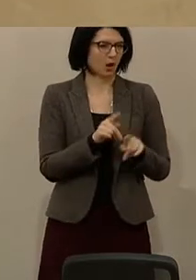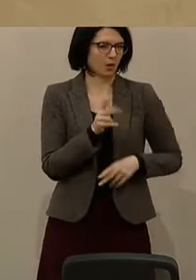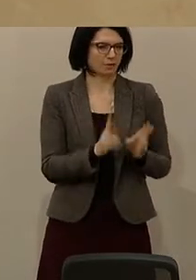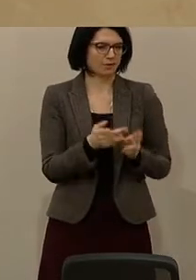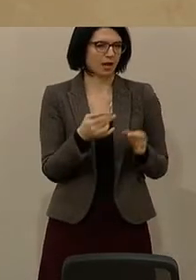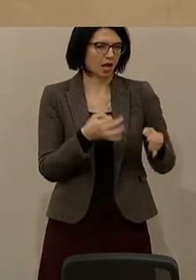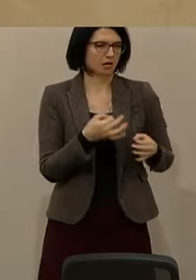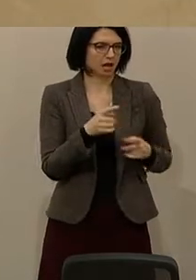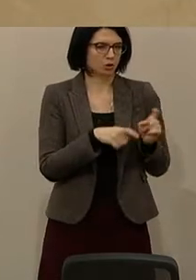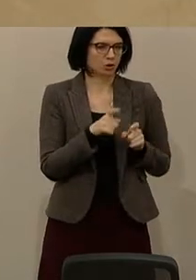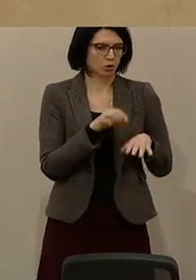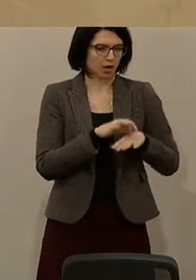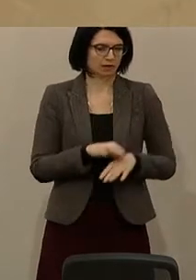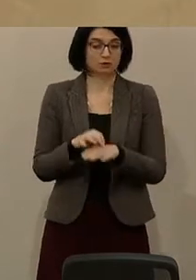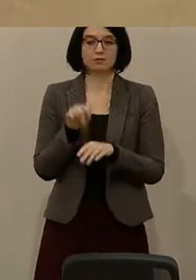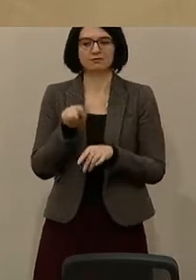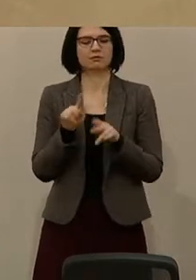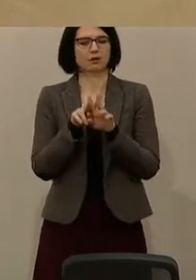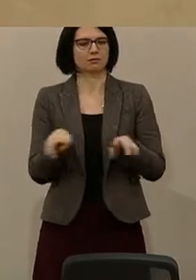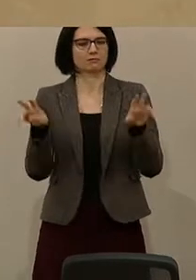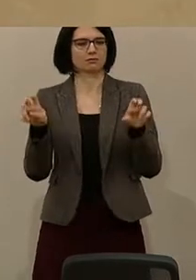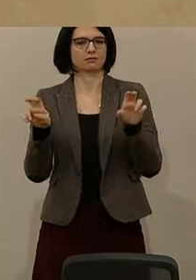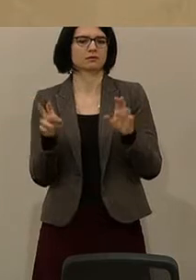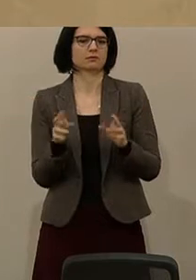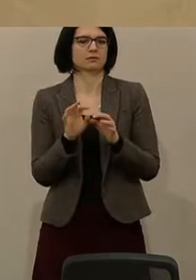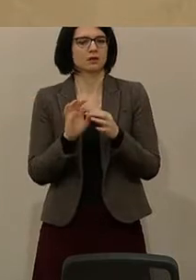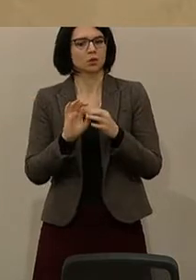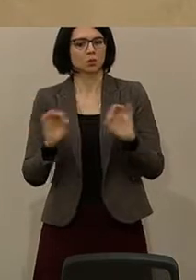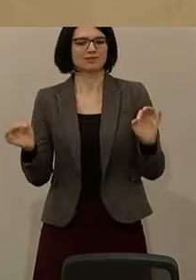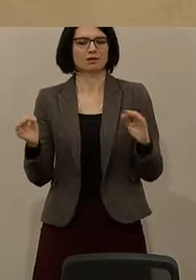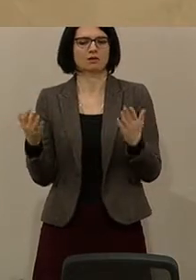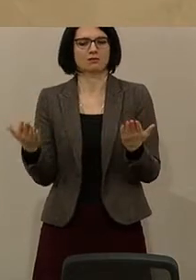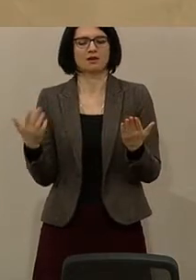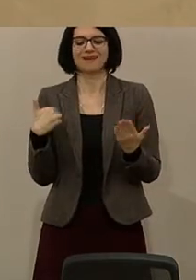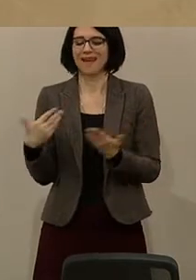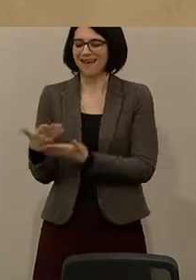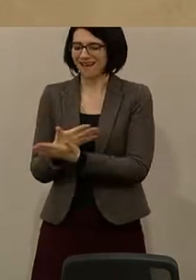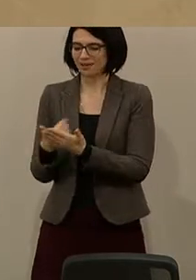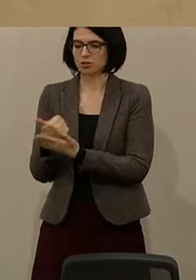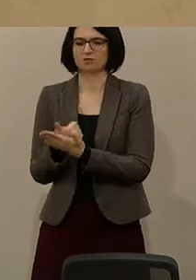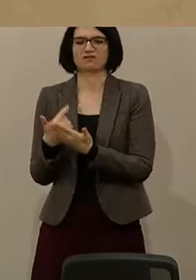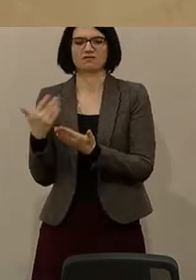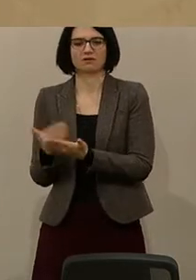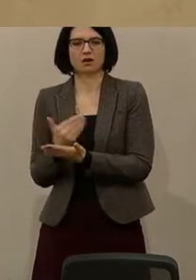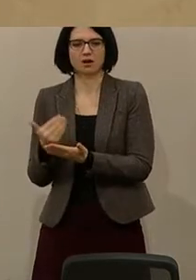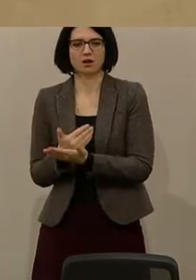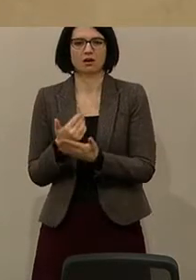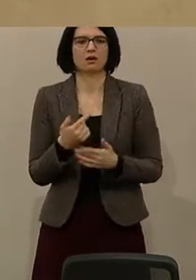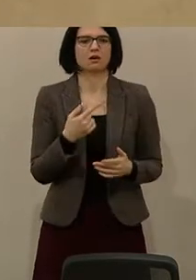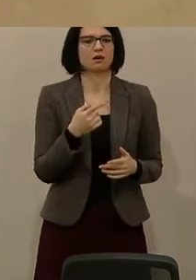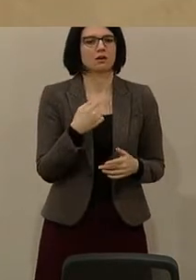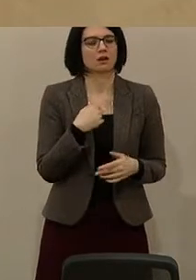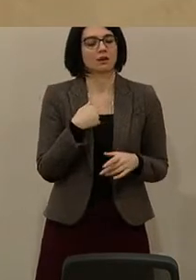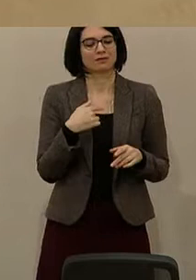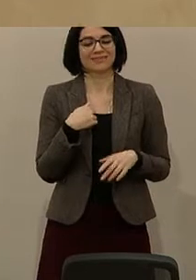Kapitalertragsteuer, den Grundsatz, dass wir sagen, es sollen Einkünfte oder Erträgnisse von selbstständiger